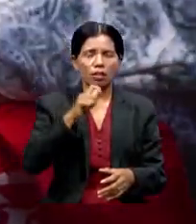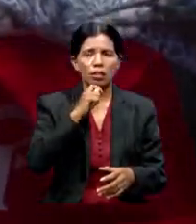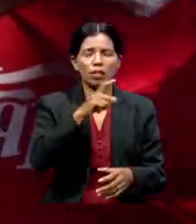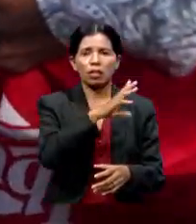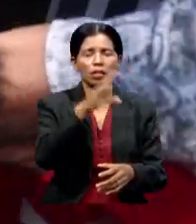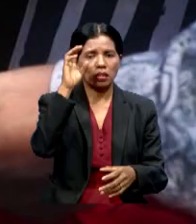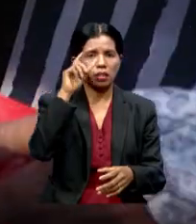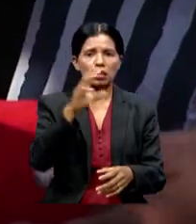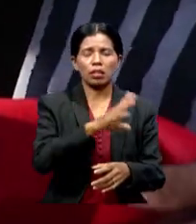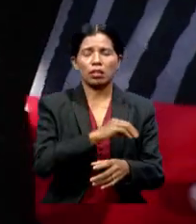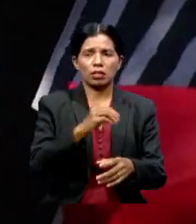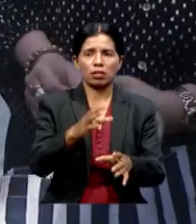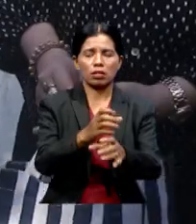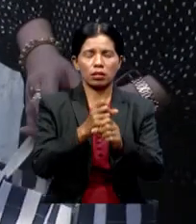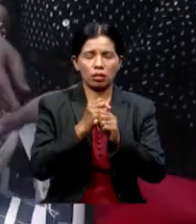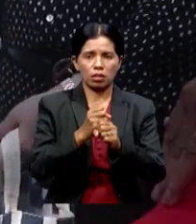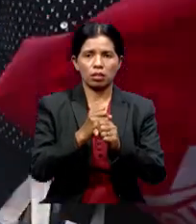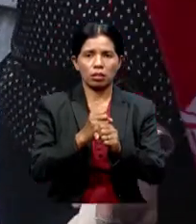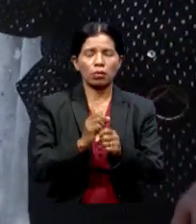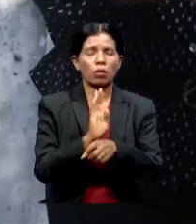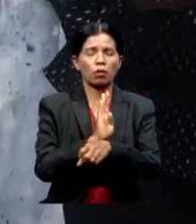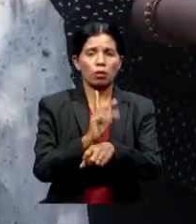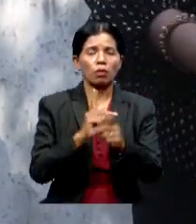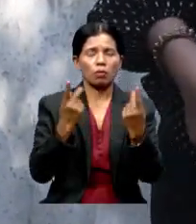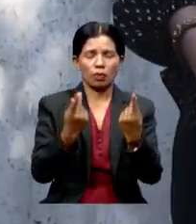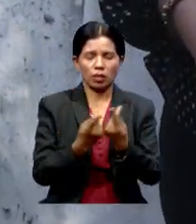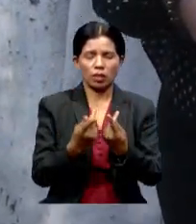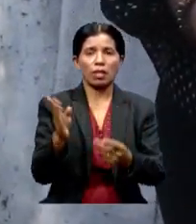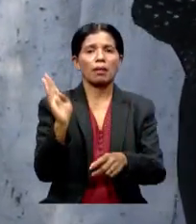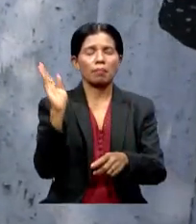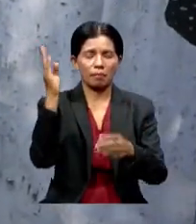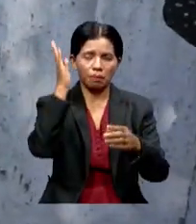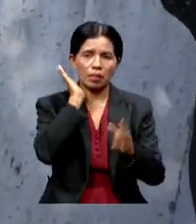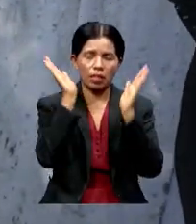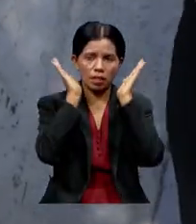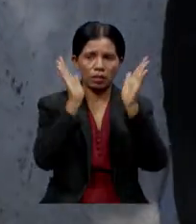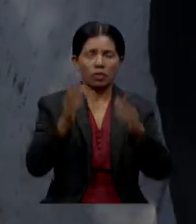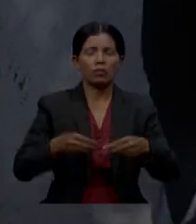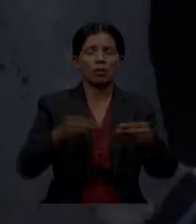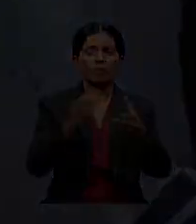simu delegação, usi empresário Malaysia, nebe fomos votos parabéns. Jimmy Fernandes, GMN.